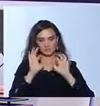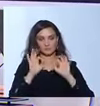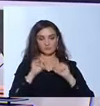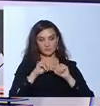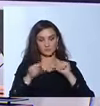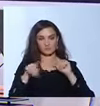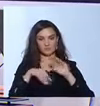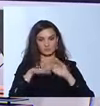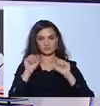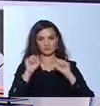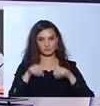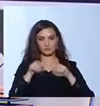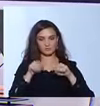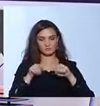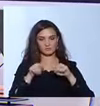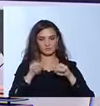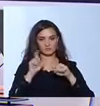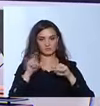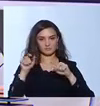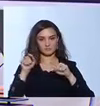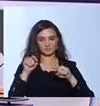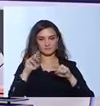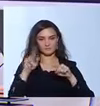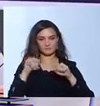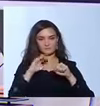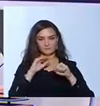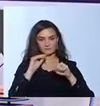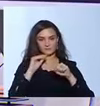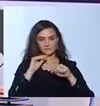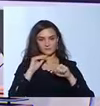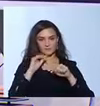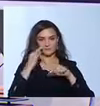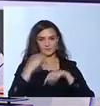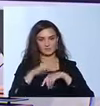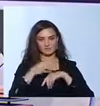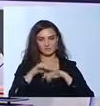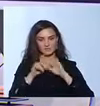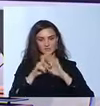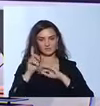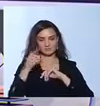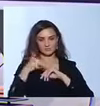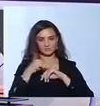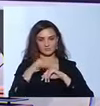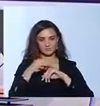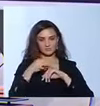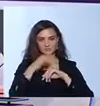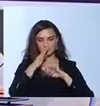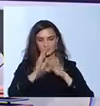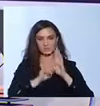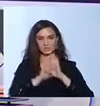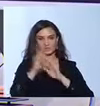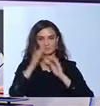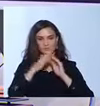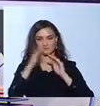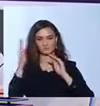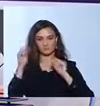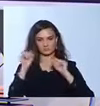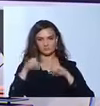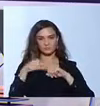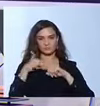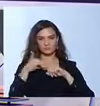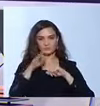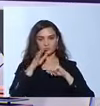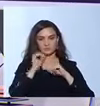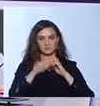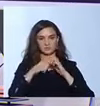შეიძლება გამელოტდეს ადამიანი მაგრამ როდესაც თმისცვენა იწყება 40 წლის ზემოთ და შეიძლება